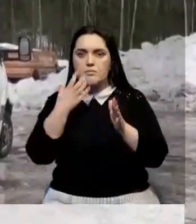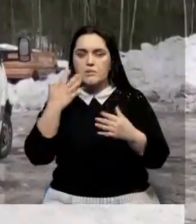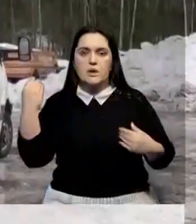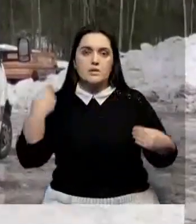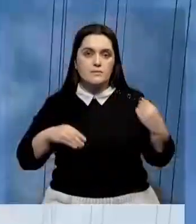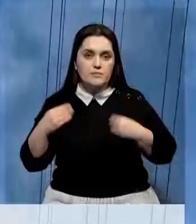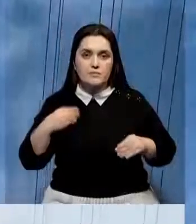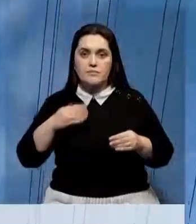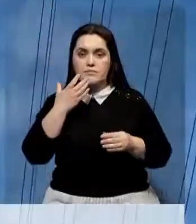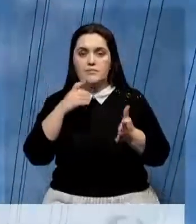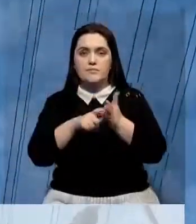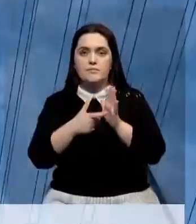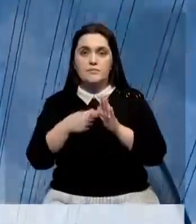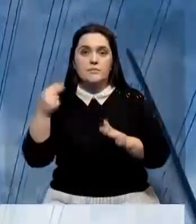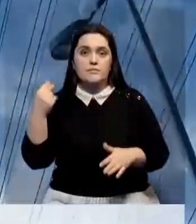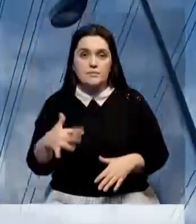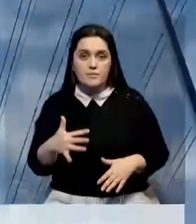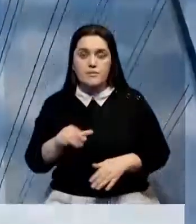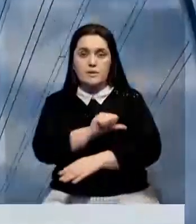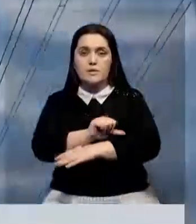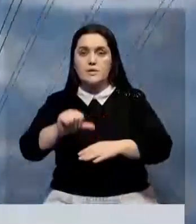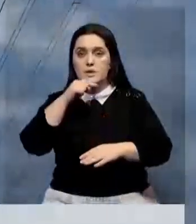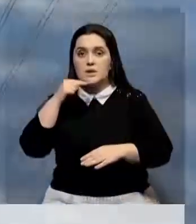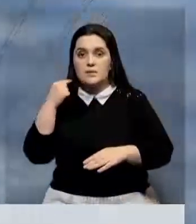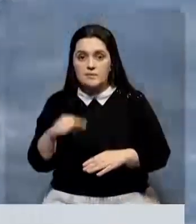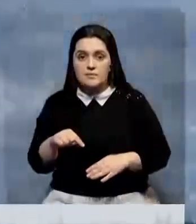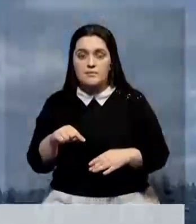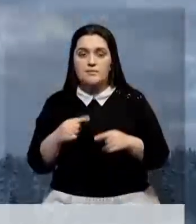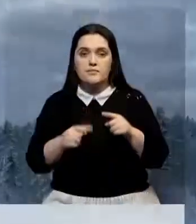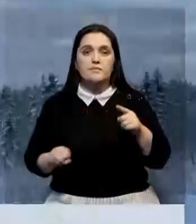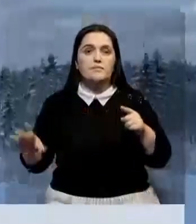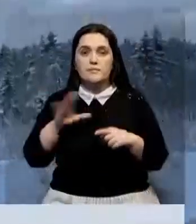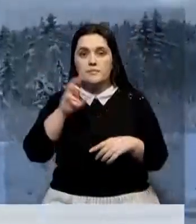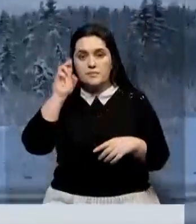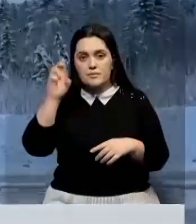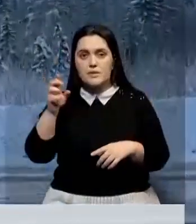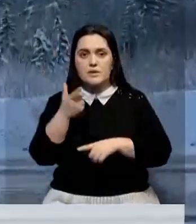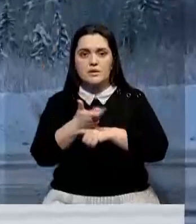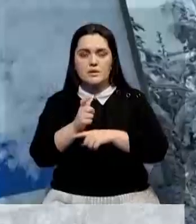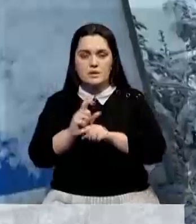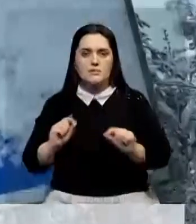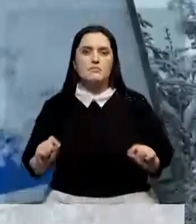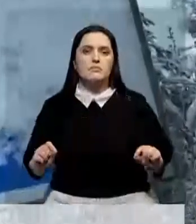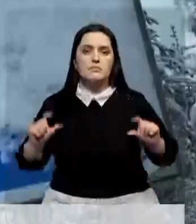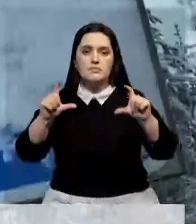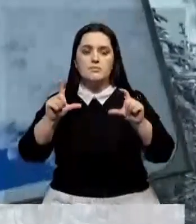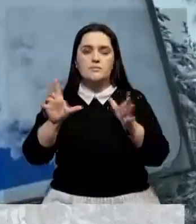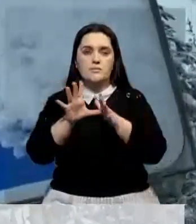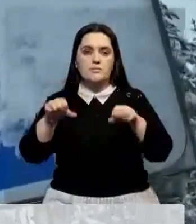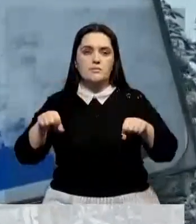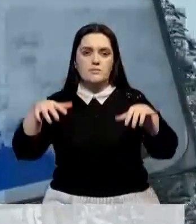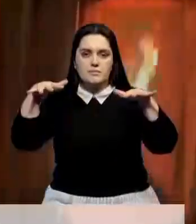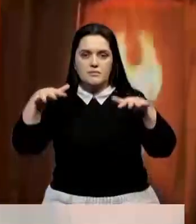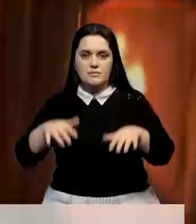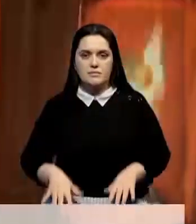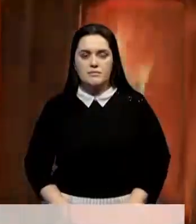одеждой. Обогревать помещения стало дороже. В стране, граничащей с Россией, как и во многих других европейских государствах, сильно выросли цены